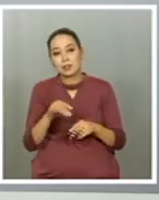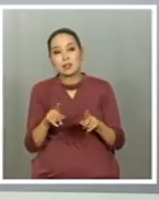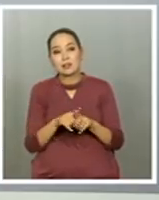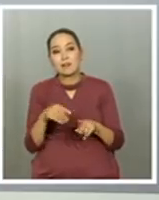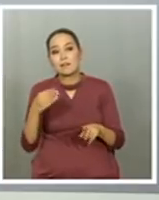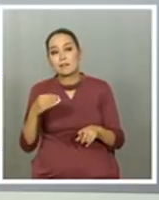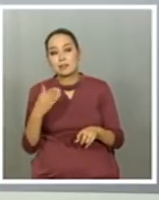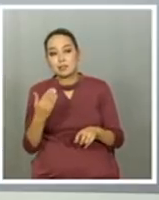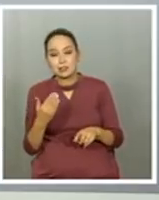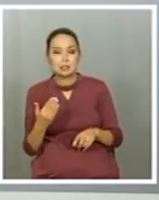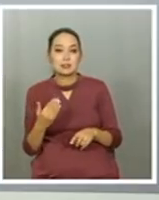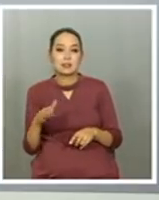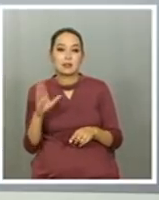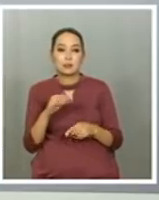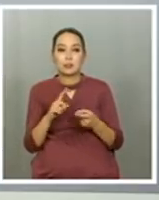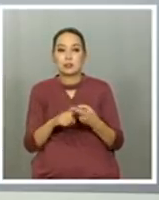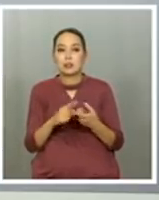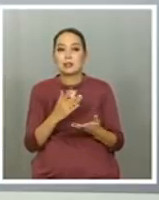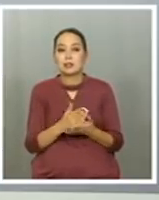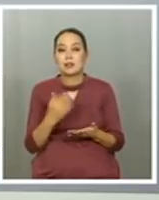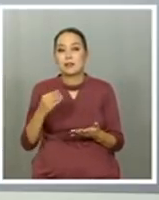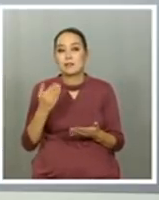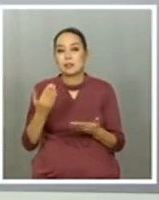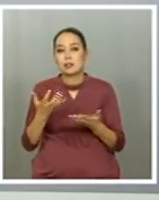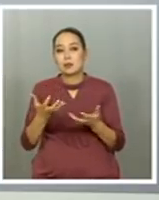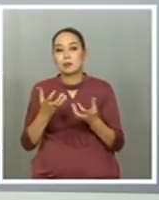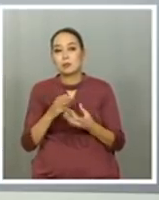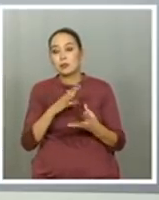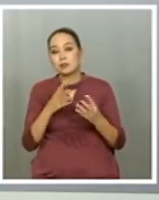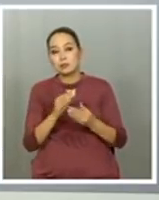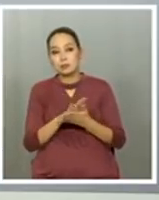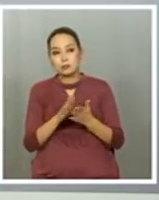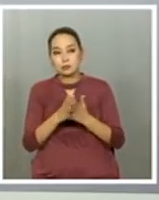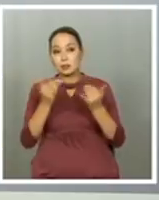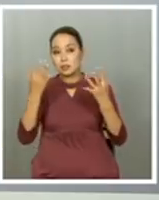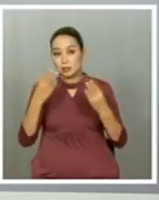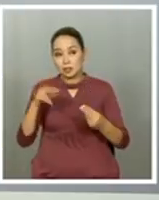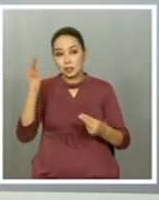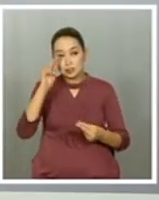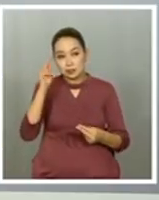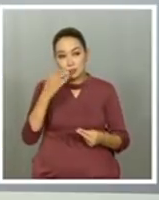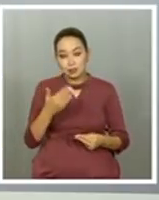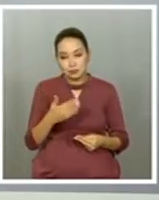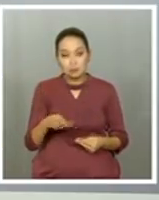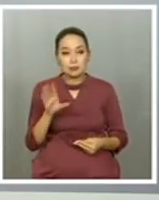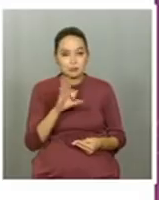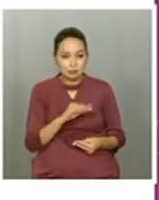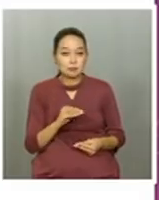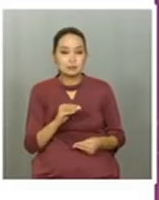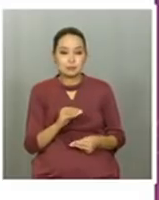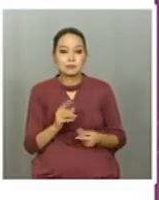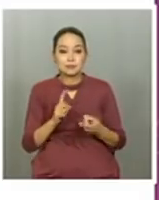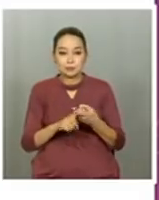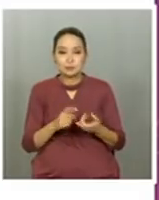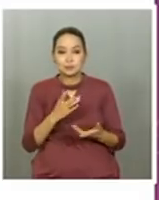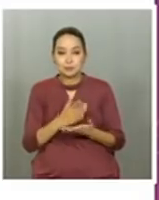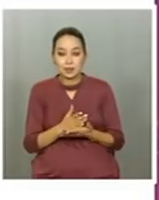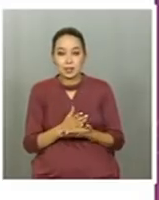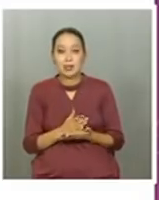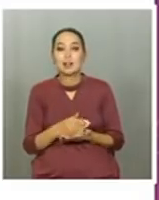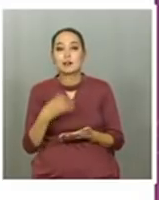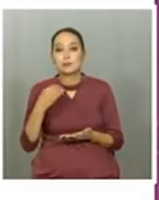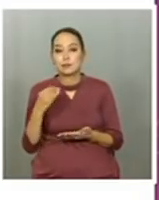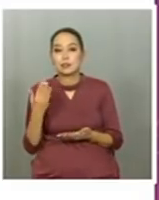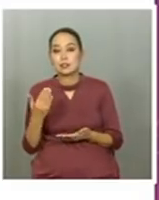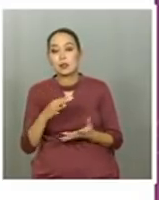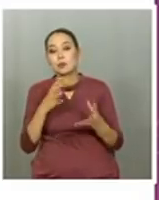байланыстырып жатамыз. Физикада алған ұғымдарыңыз бүгінгі сабаққа да тиімді болады деп ойлаймын. Себебі физикадағы өткен